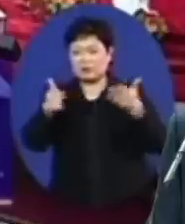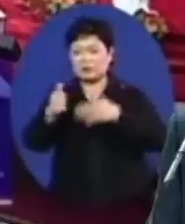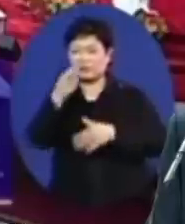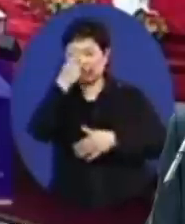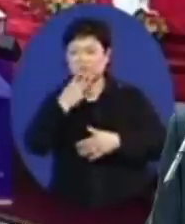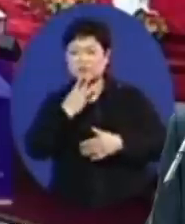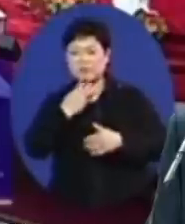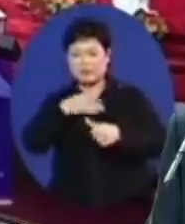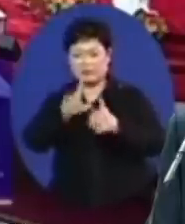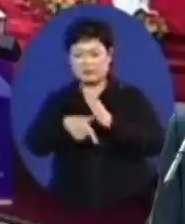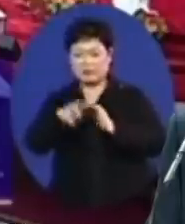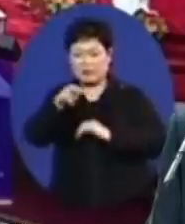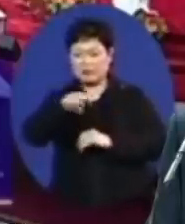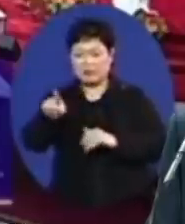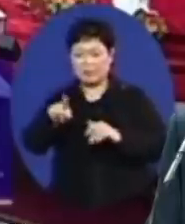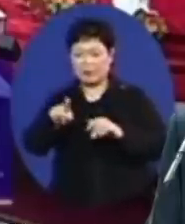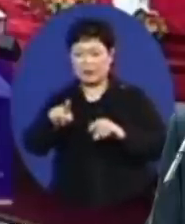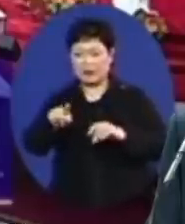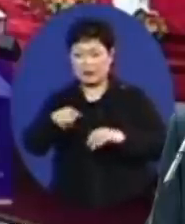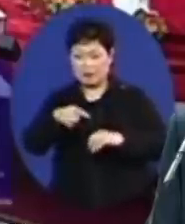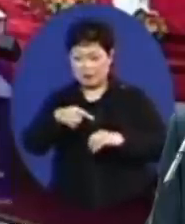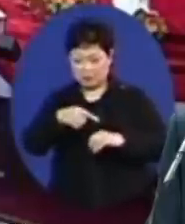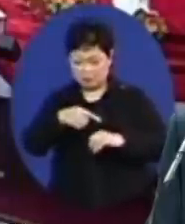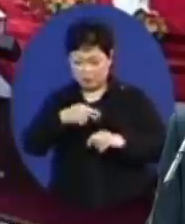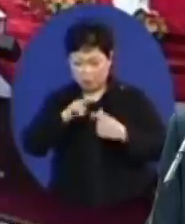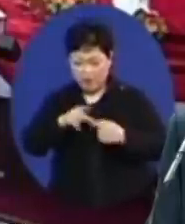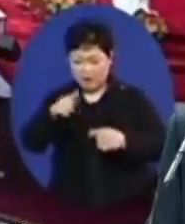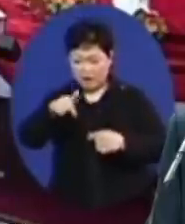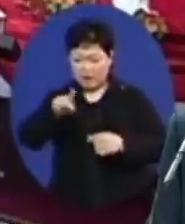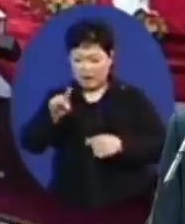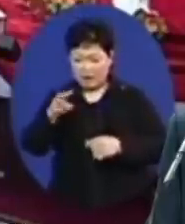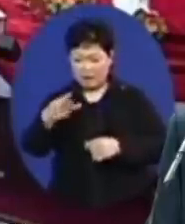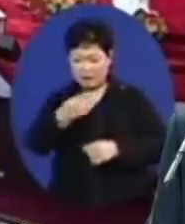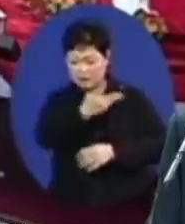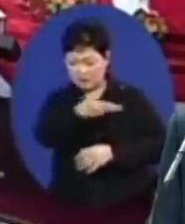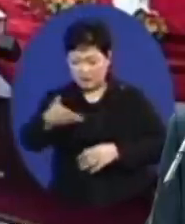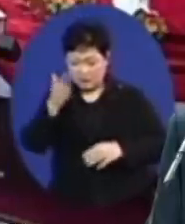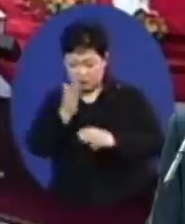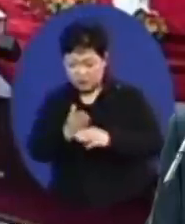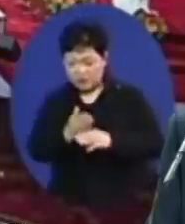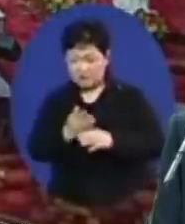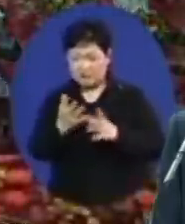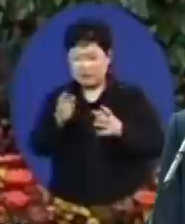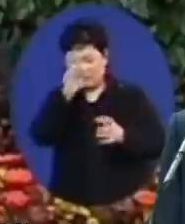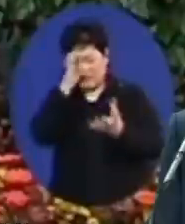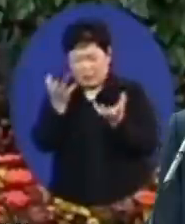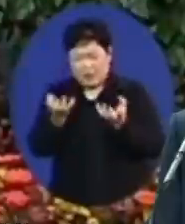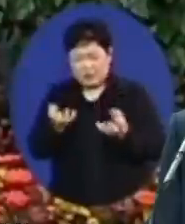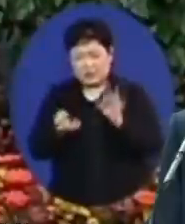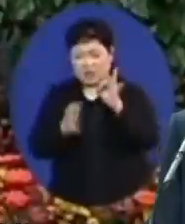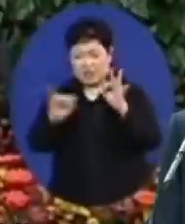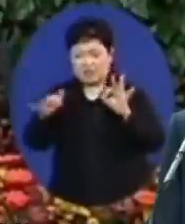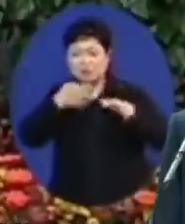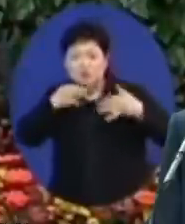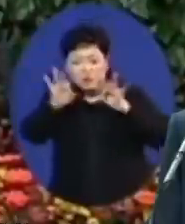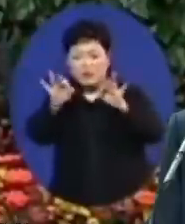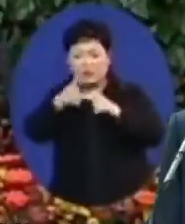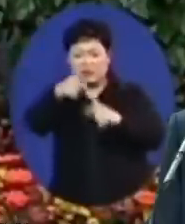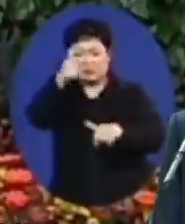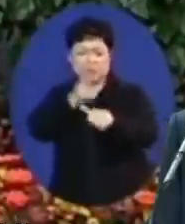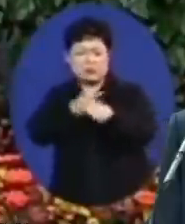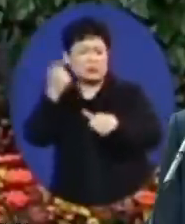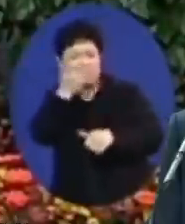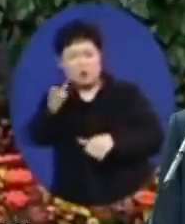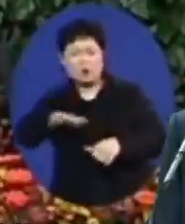지나가는데 나병 환자 10명이 호함을 쳤습니다. 멀리서 예수 선생님이 우리를 불쌍히